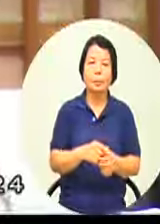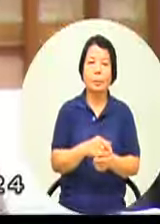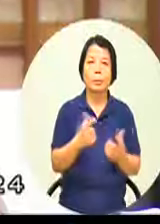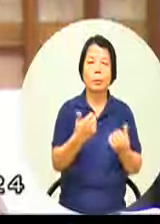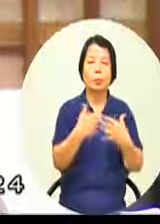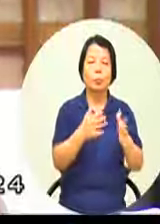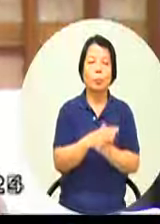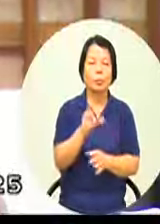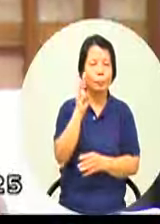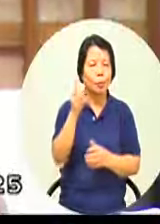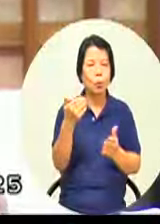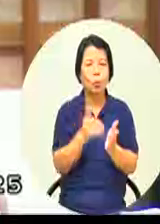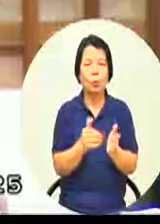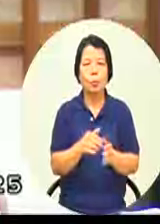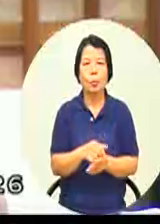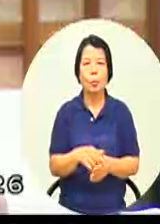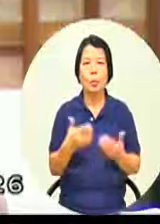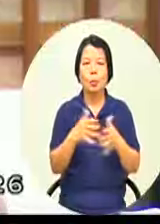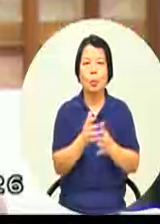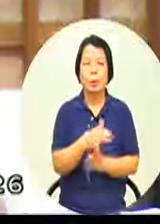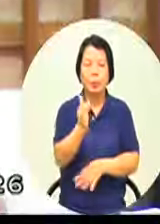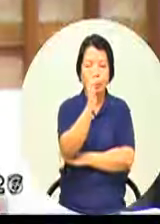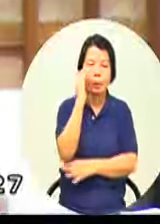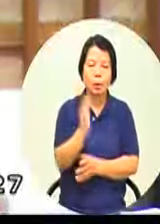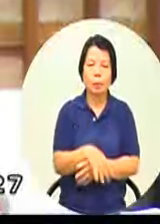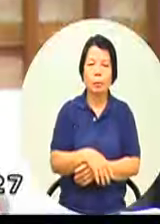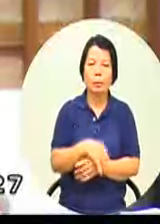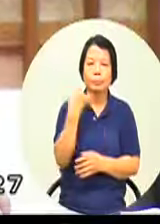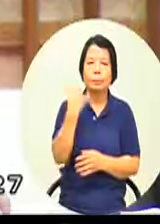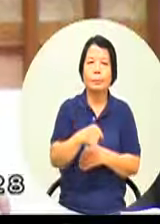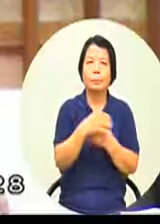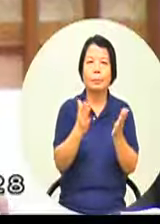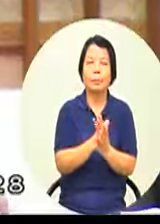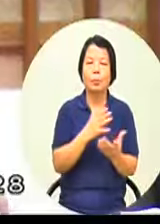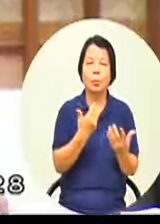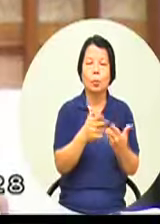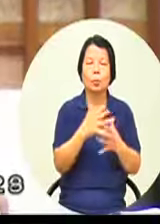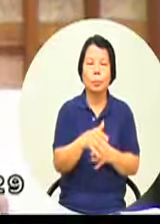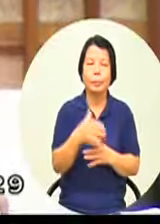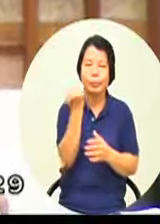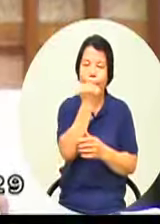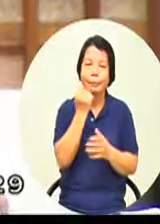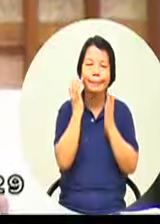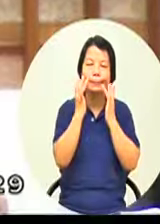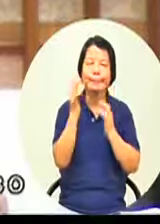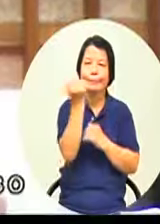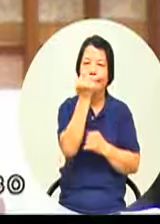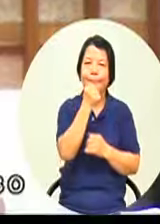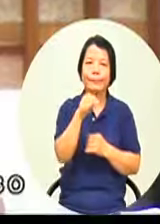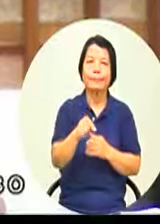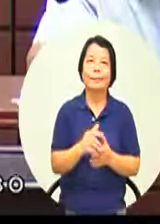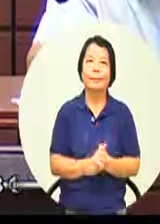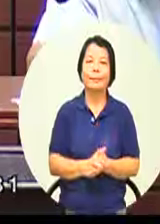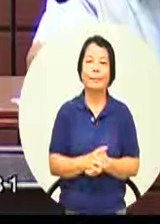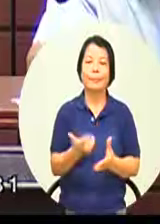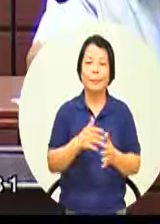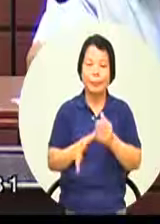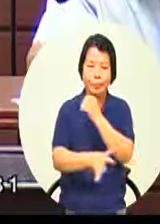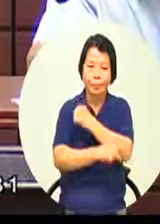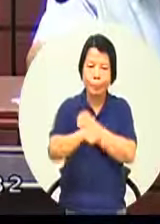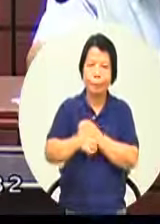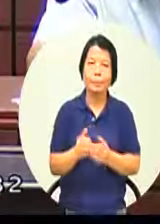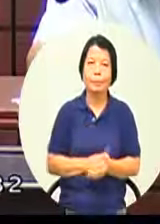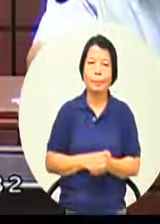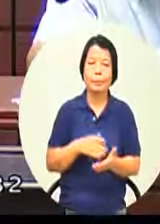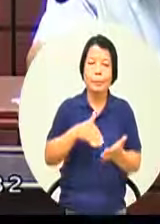讲这个？ 不，我是 政府无能，不能说以蔡崇为基础嘛。 我的意思是说，我们从基础面的软实